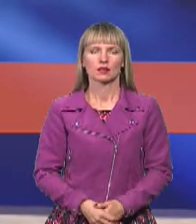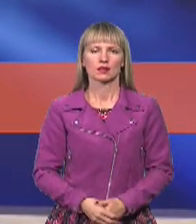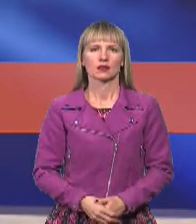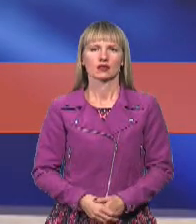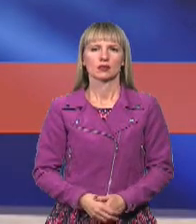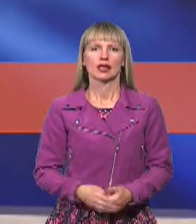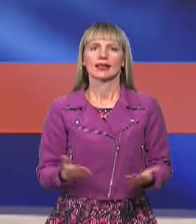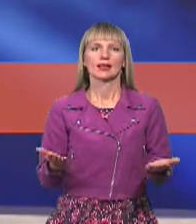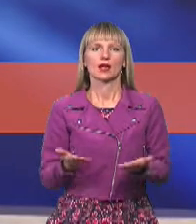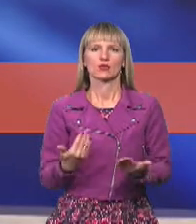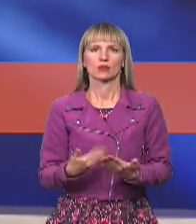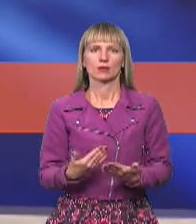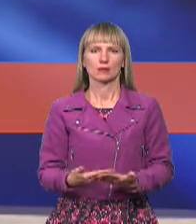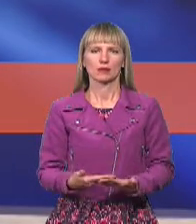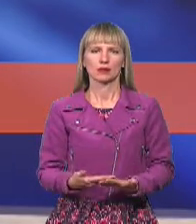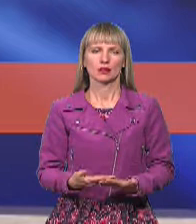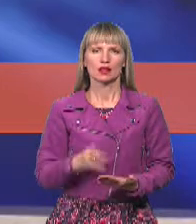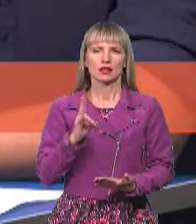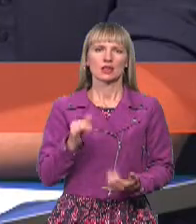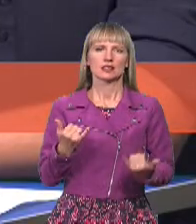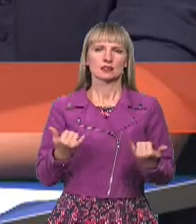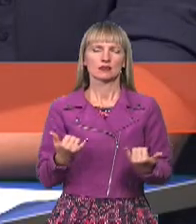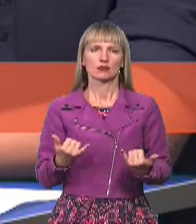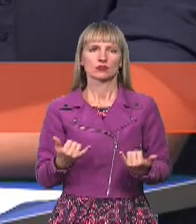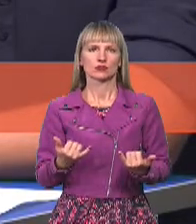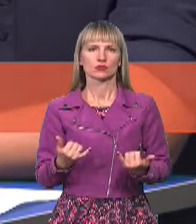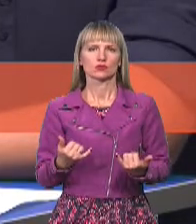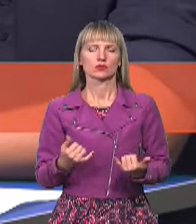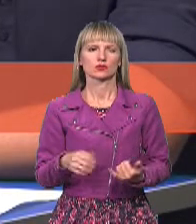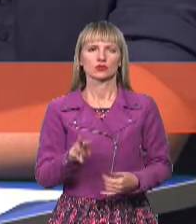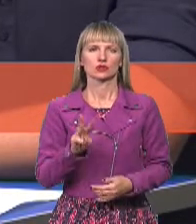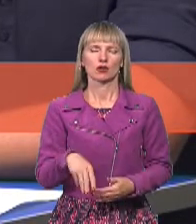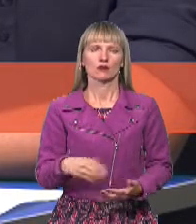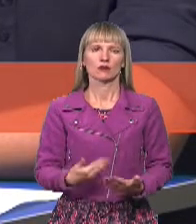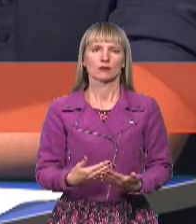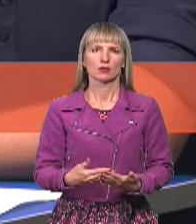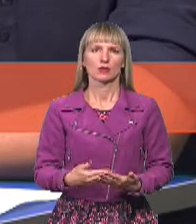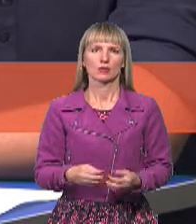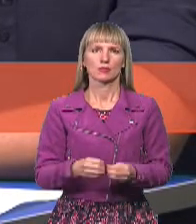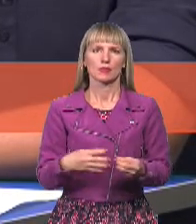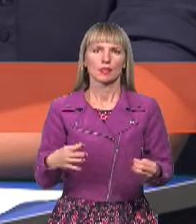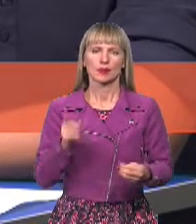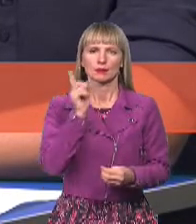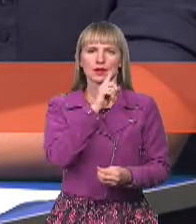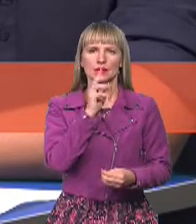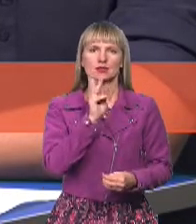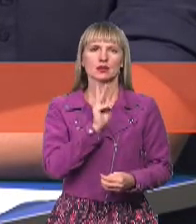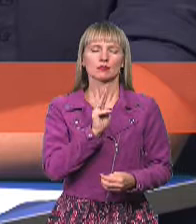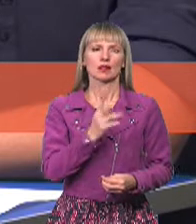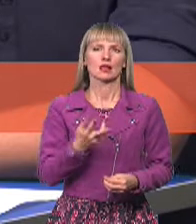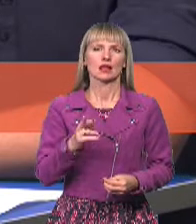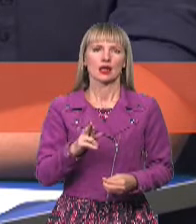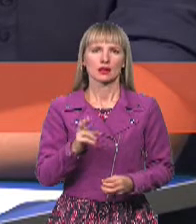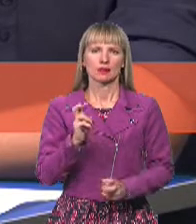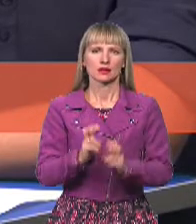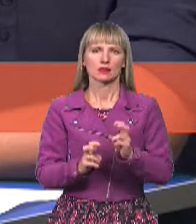теперь. Яку саме санкцію? На сегодняшний момент эта санкция составляет 15 минимальных заработных плат для